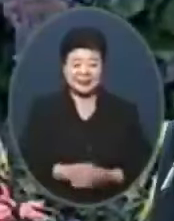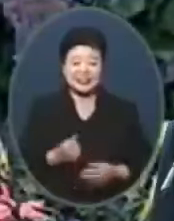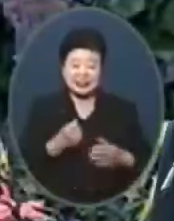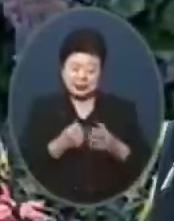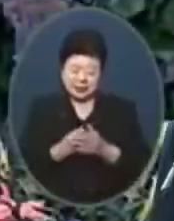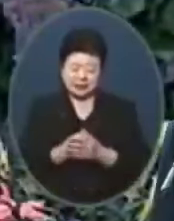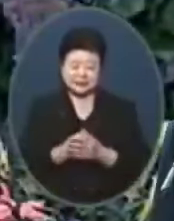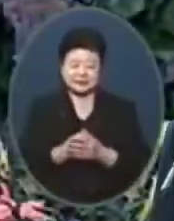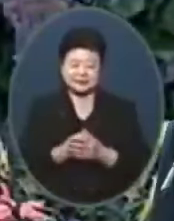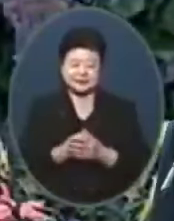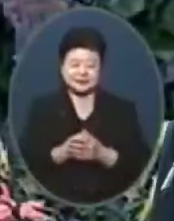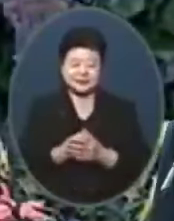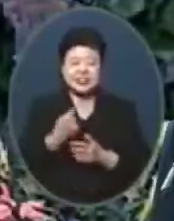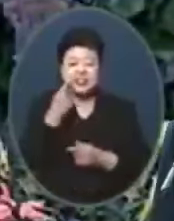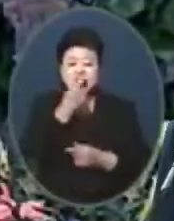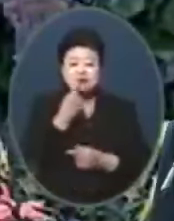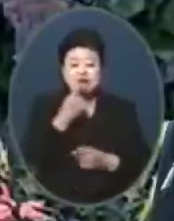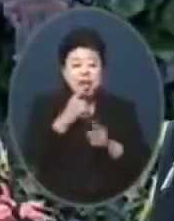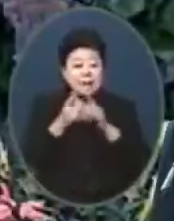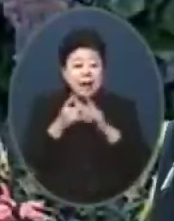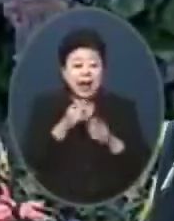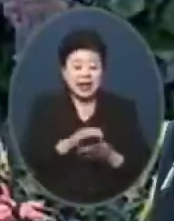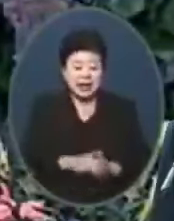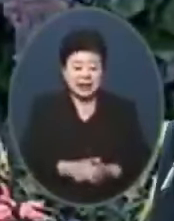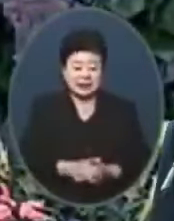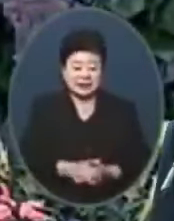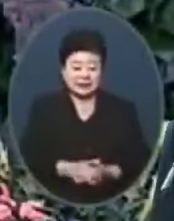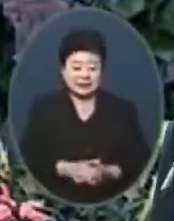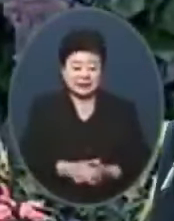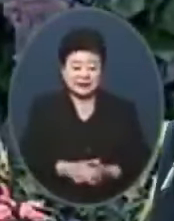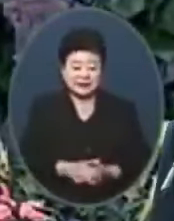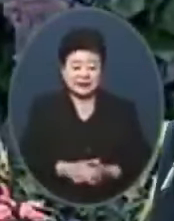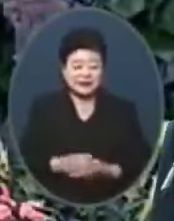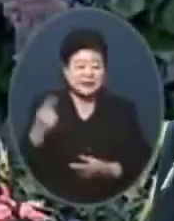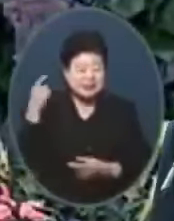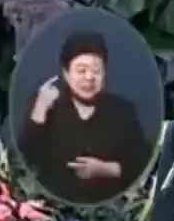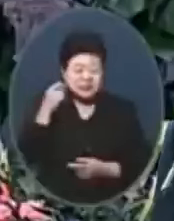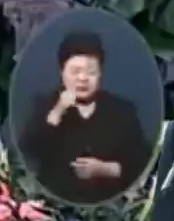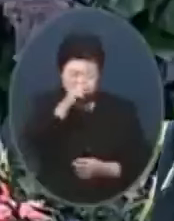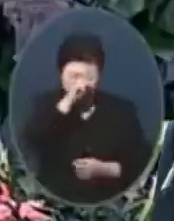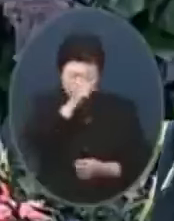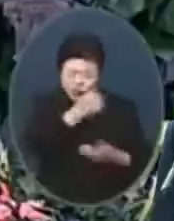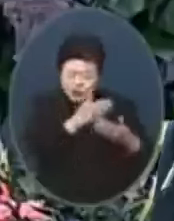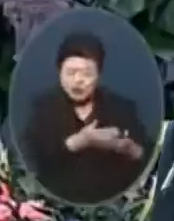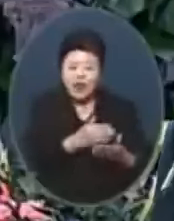그러므로 입술에 말을 들리게 한다는 것은 굉장히 중요한 것입니다.